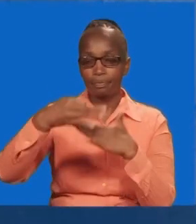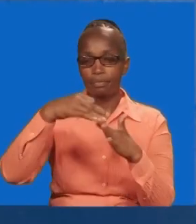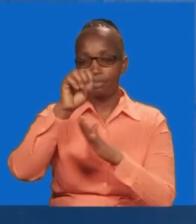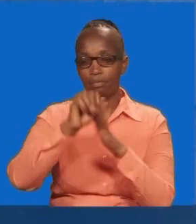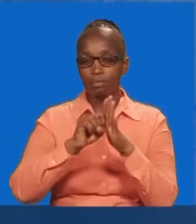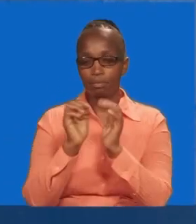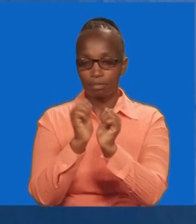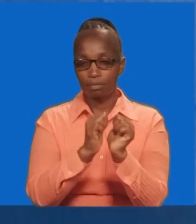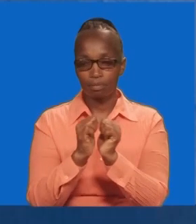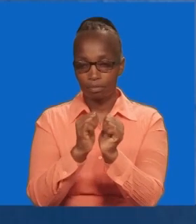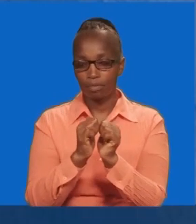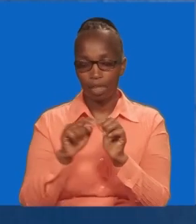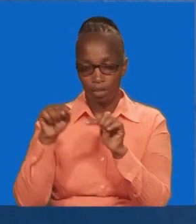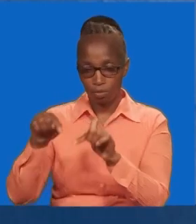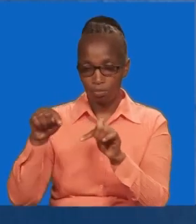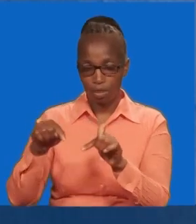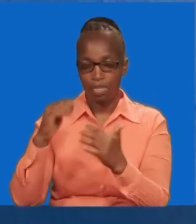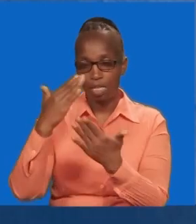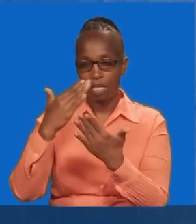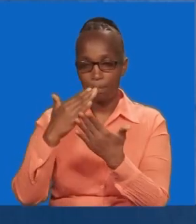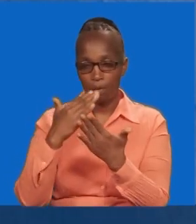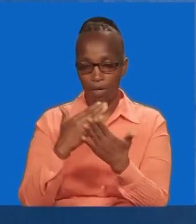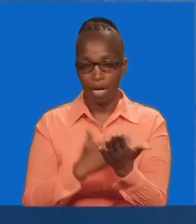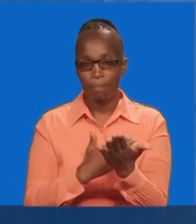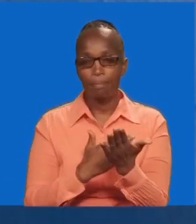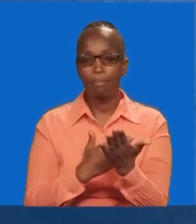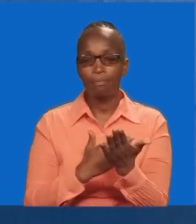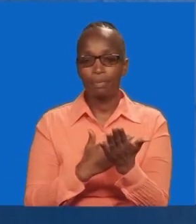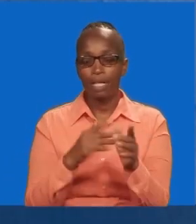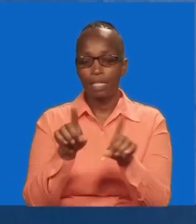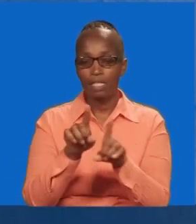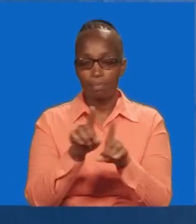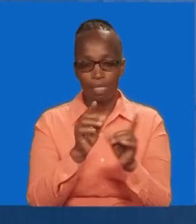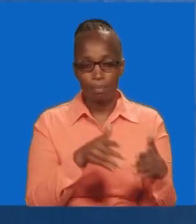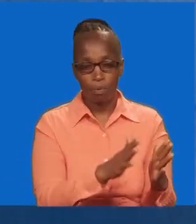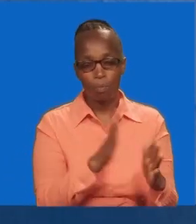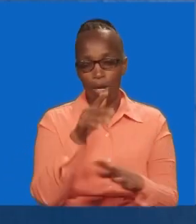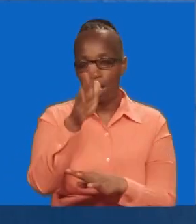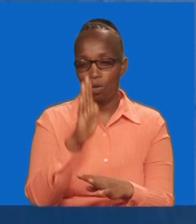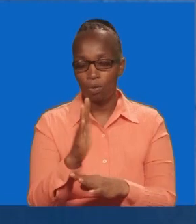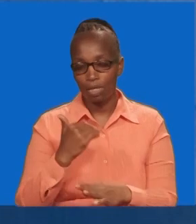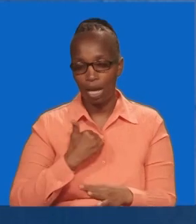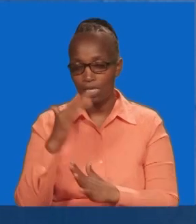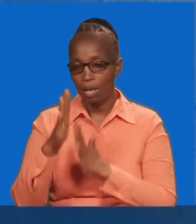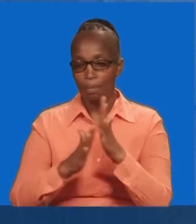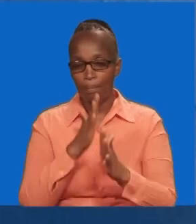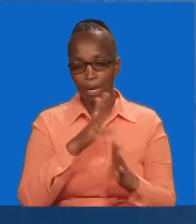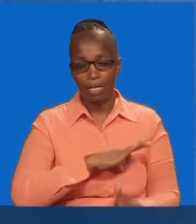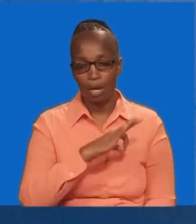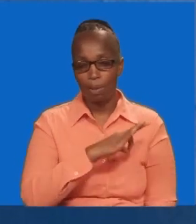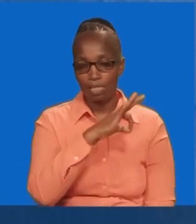kushirikiana pamoja kwenye kipindi cha Manyunyu ya Baraka. Na jinsi Bwana ametuwezesha kuwepo